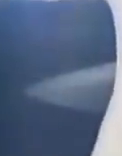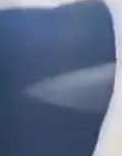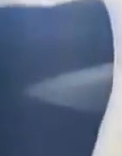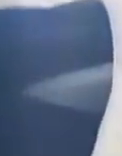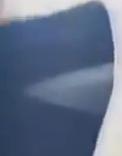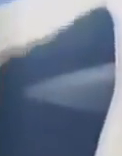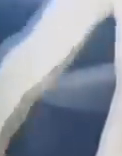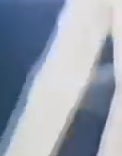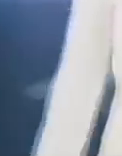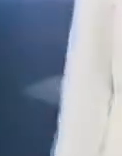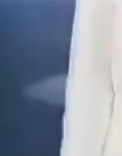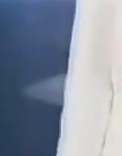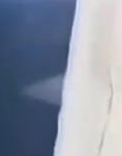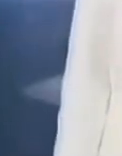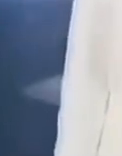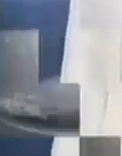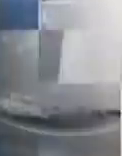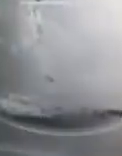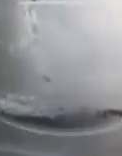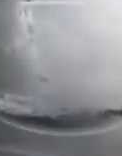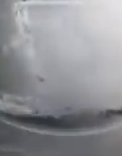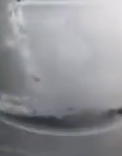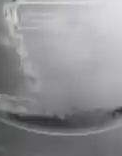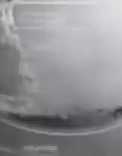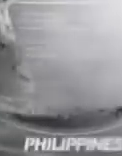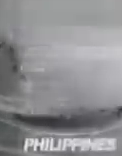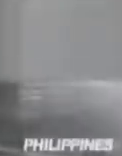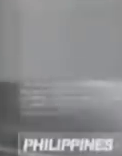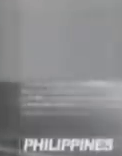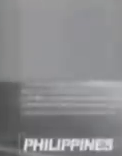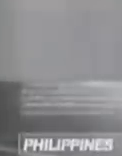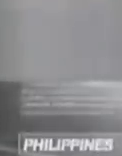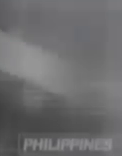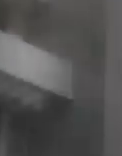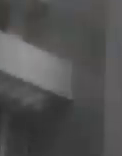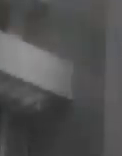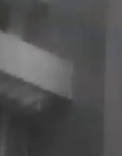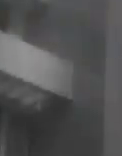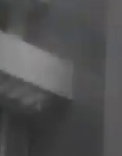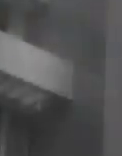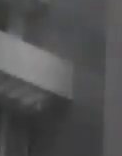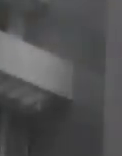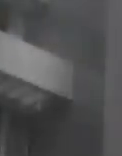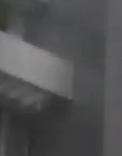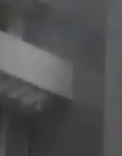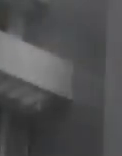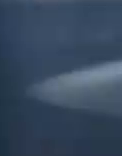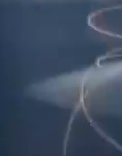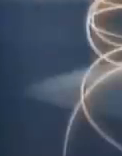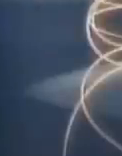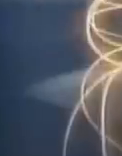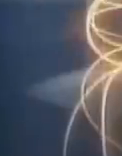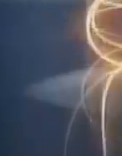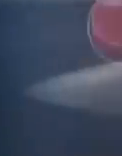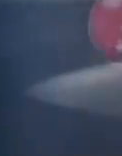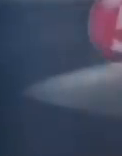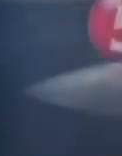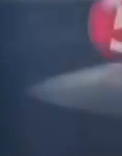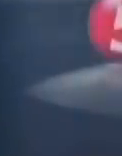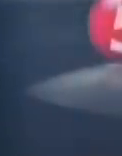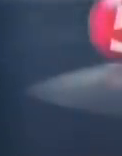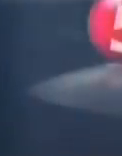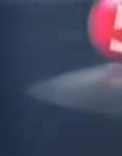Sean Yao para sa News 5. San man, kailanman, kapatid.